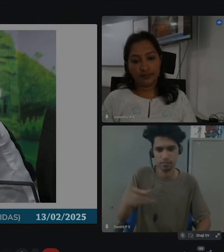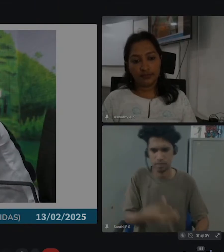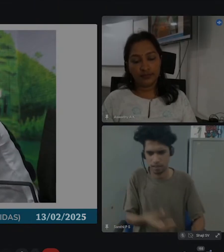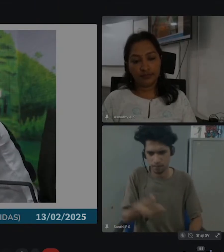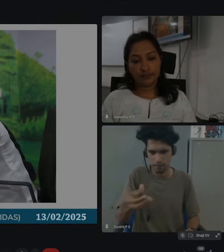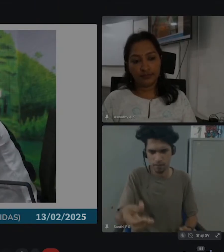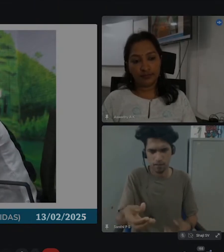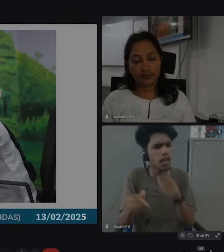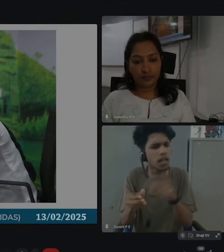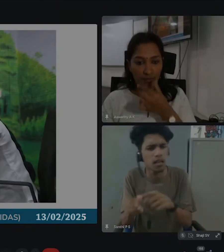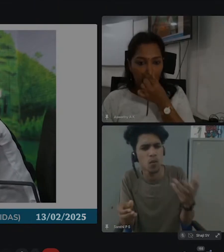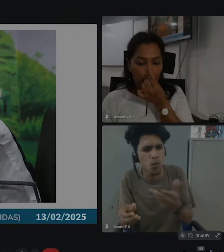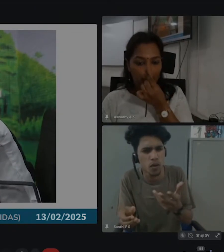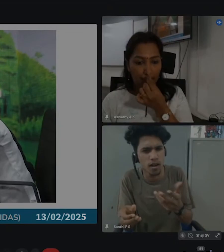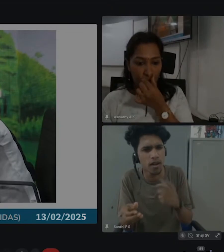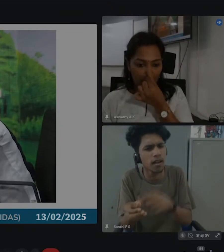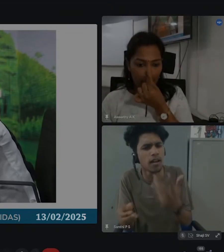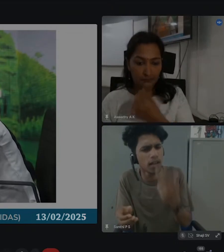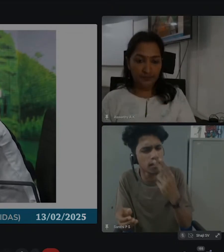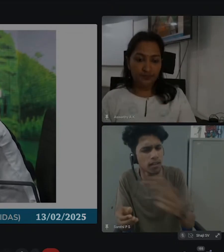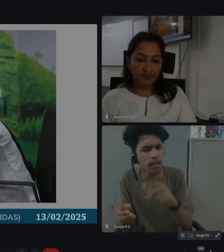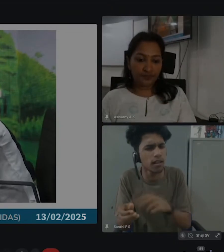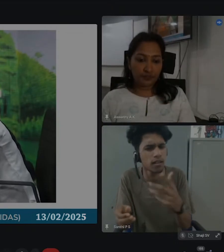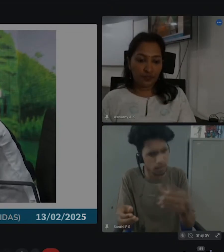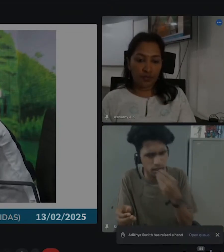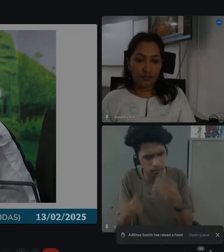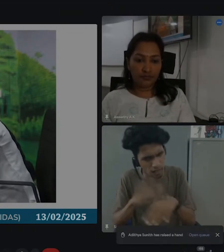ഇതെന്താ അവ നോക്കി, ഇതെന്താ അവര് കഴിച്ചിട്ടുണ്ടോ?